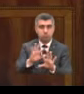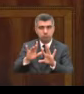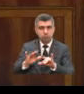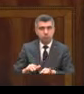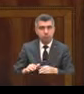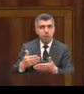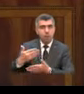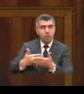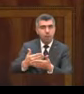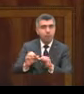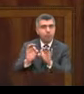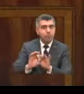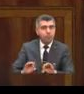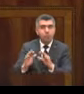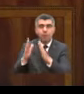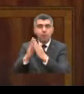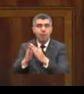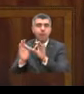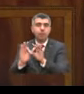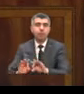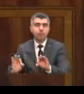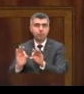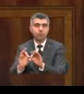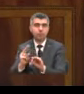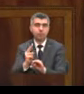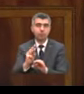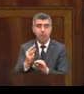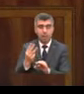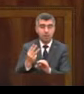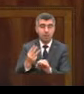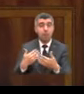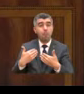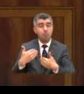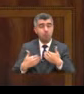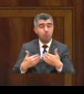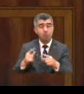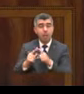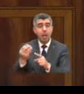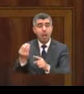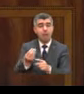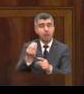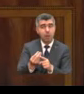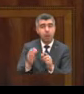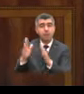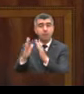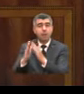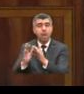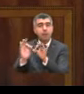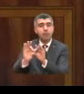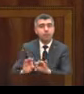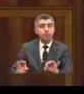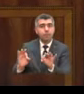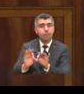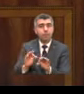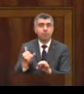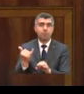يخص المشكل ديال المأوى. نمشيو على النساء، نمشيو لنا الأشخاص في وضعية الشارع، ونتكلموا على الأطفال اللي هما كذلك دعامة أساسية